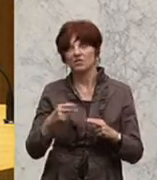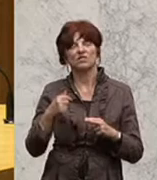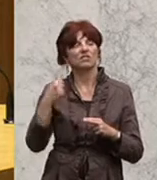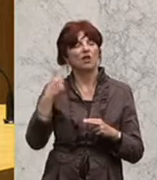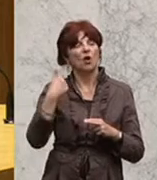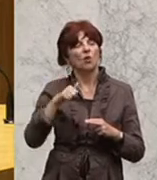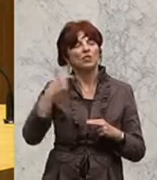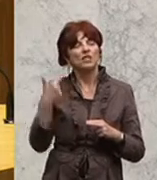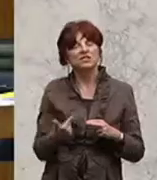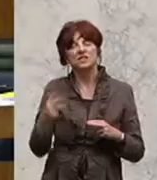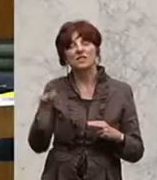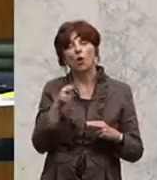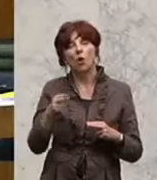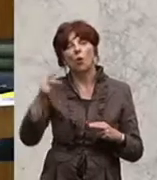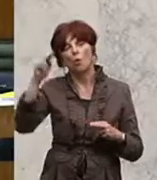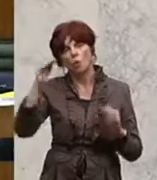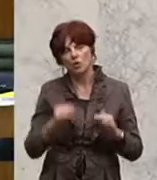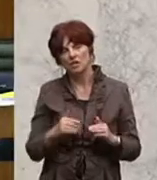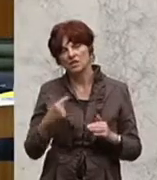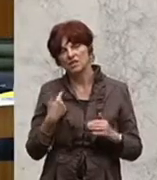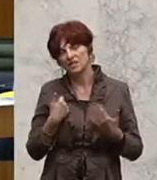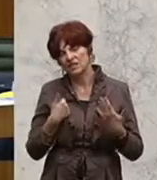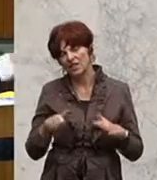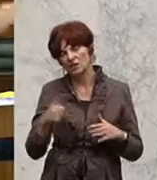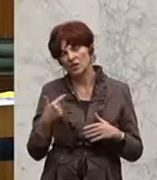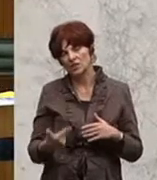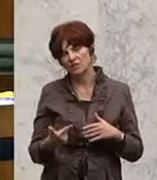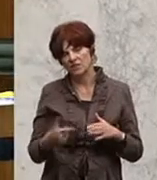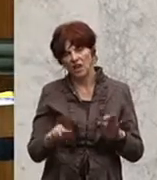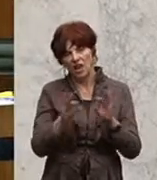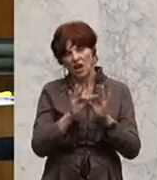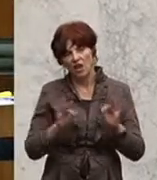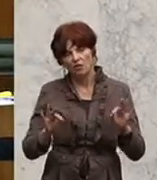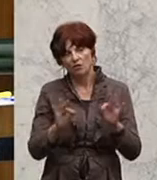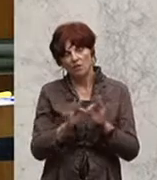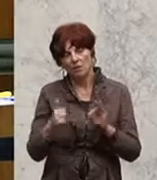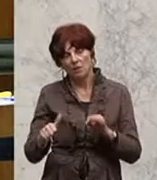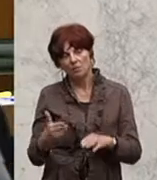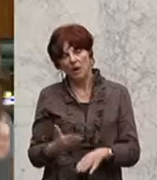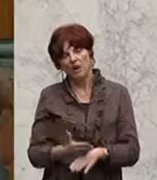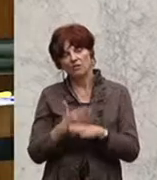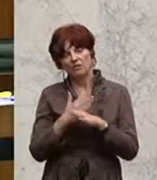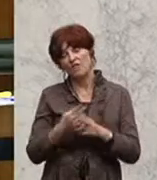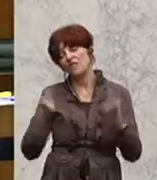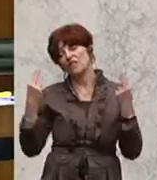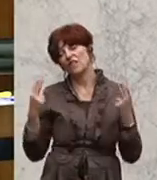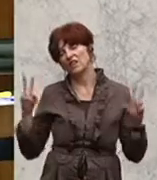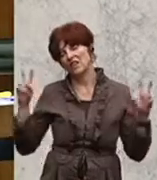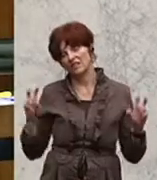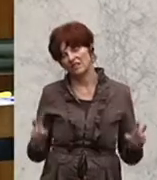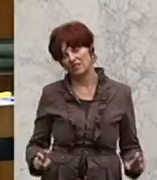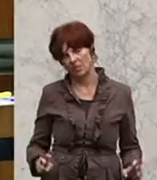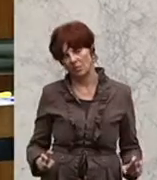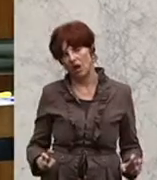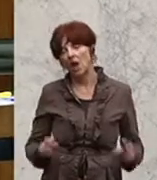um 120 Euro, meine Damen und Herren. Die Familienbeihilfen, ein wichtiges Thema der Freiheitlichen, werden für